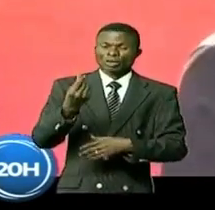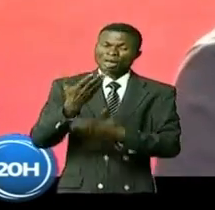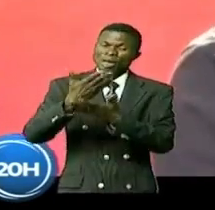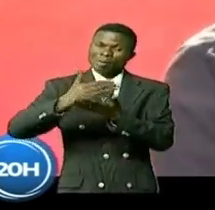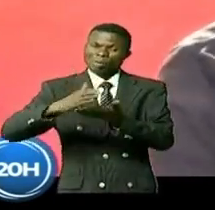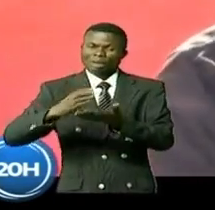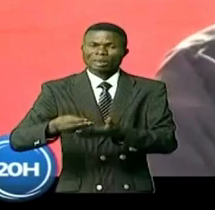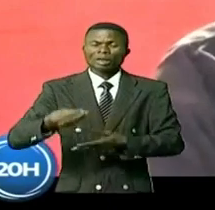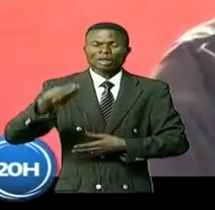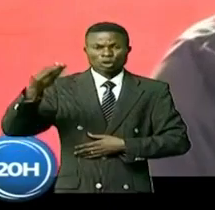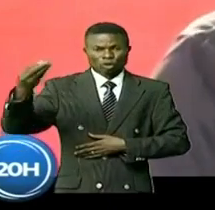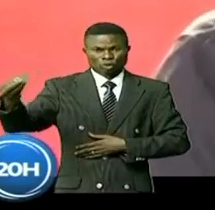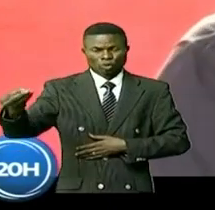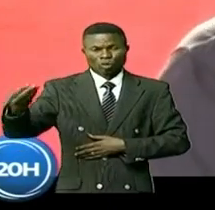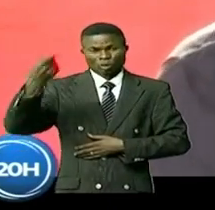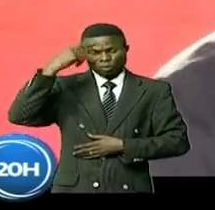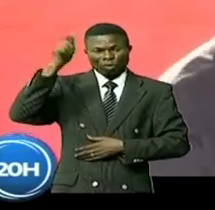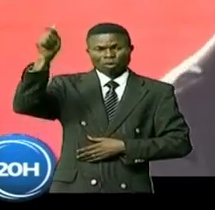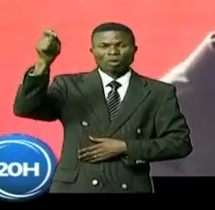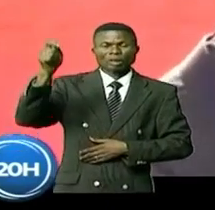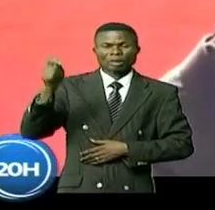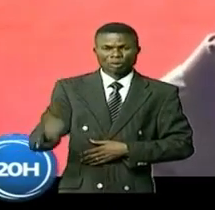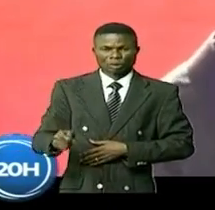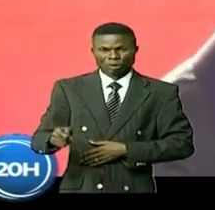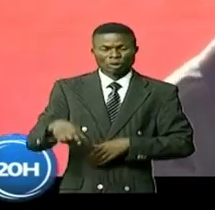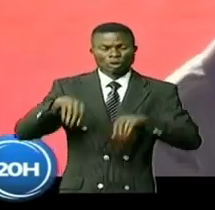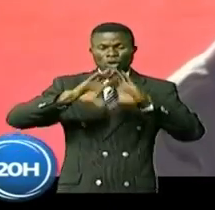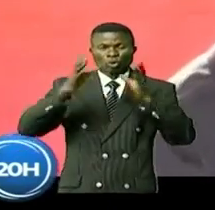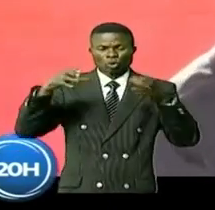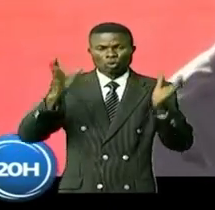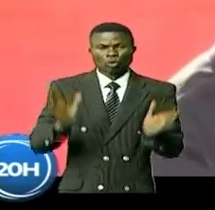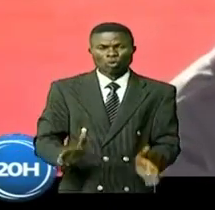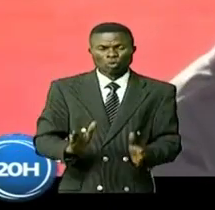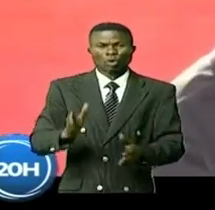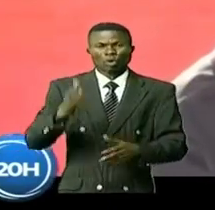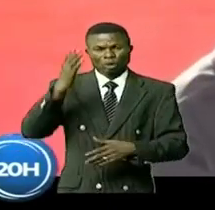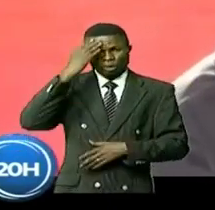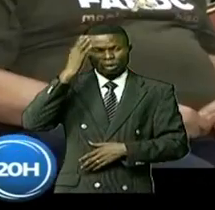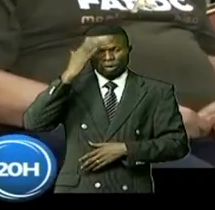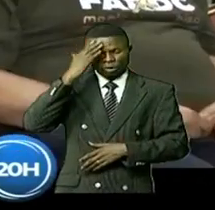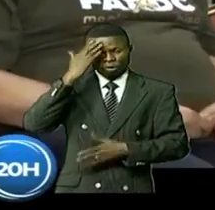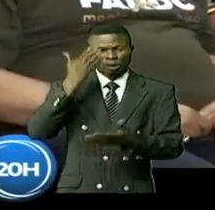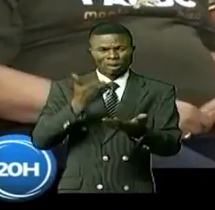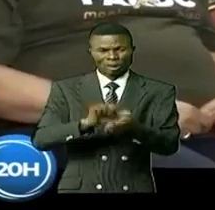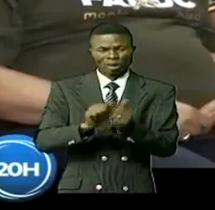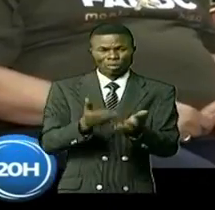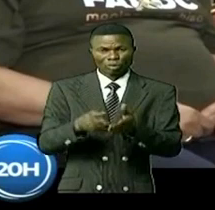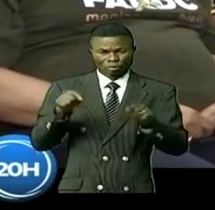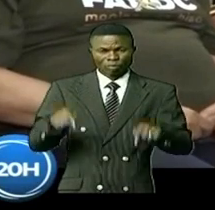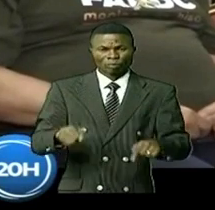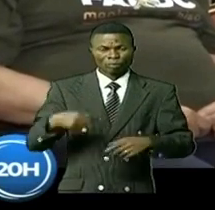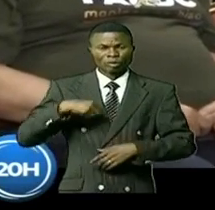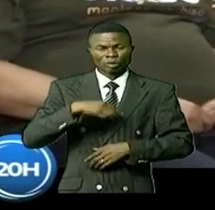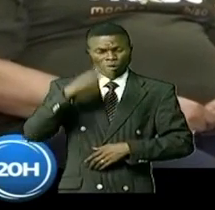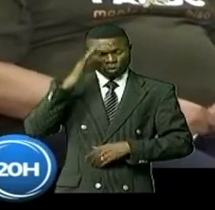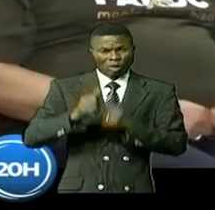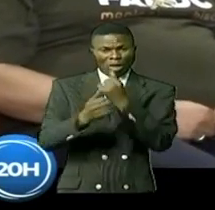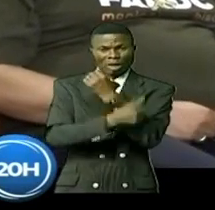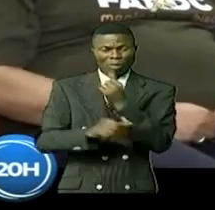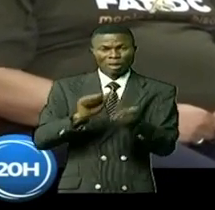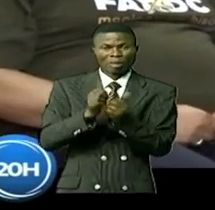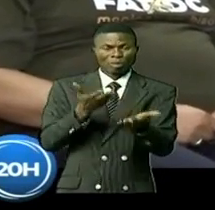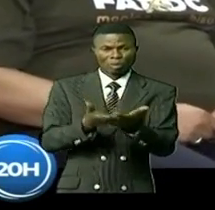concert leur sera acheminé. Tout Congolais doit en être conscient. Lelo, tu dis que Mboka n'a pas de